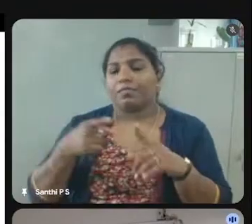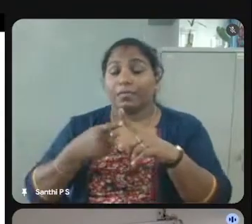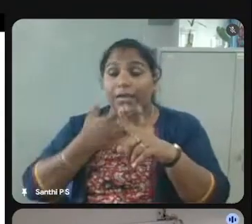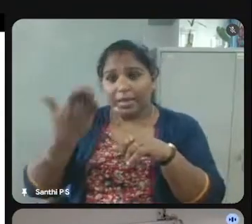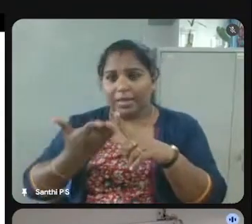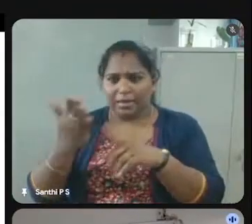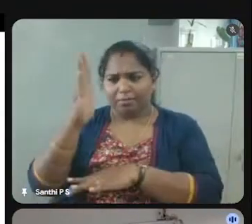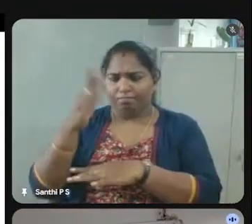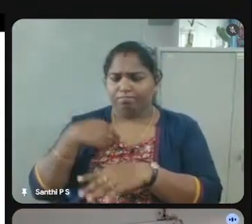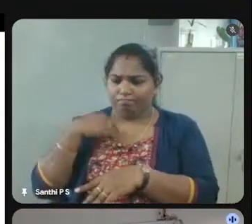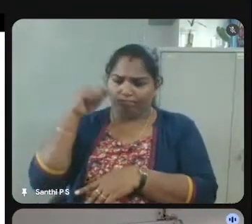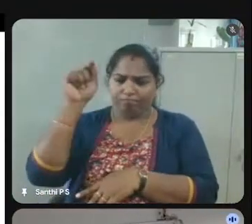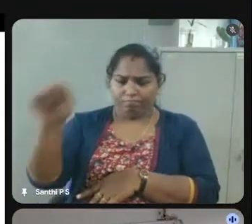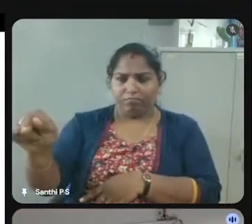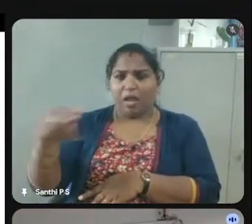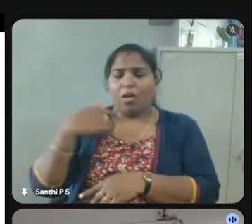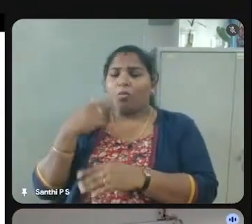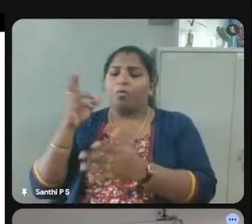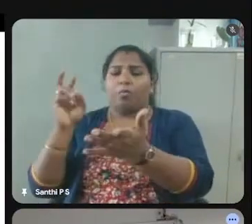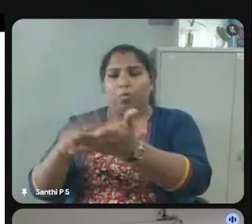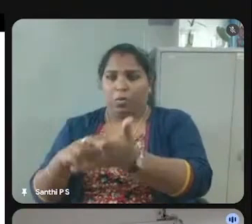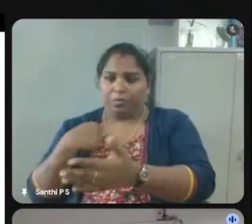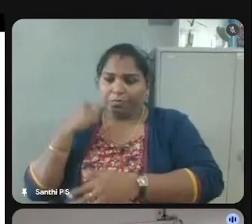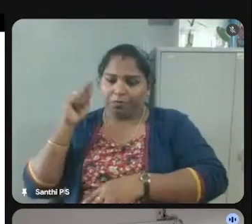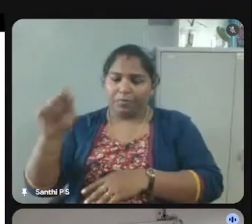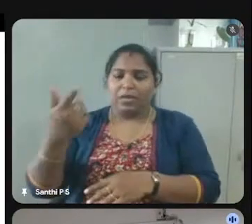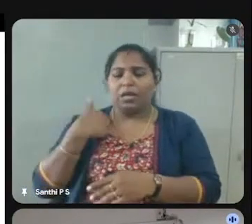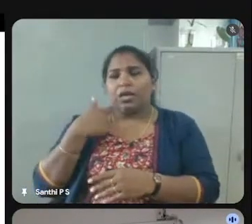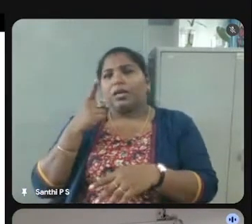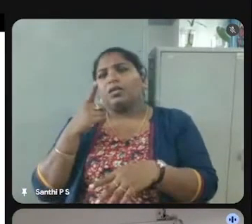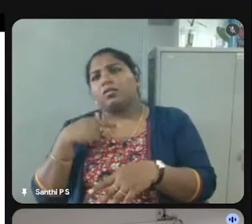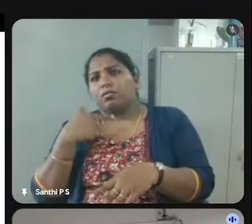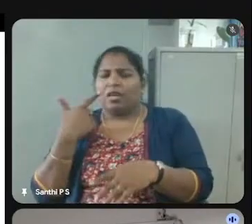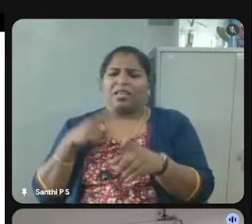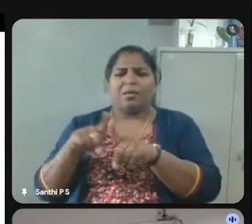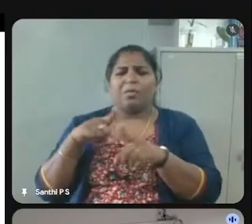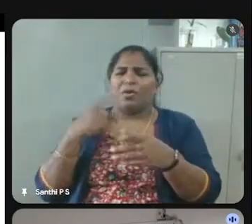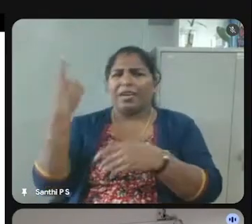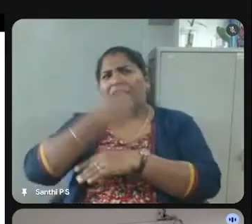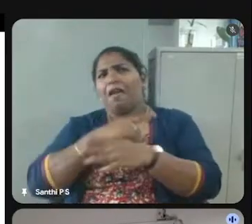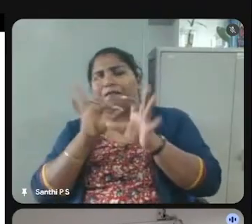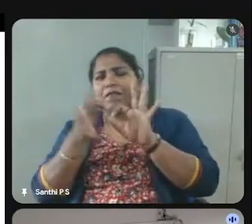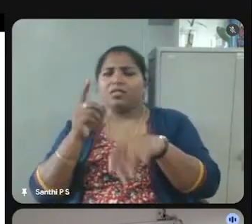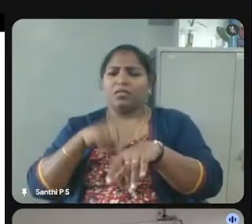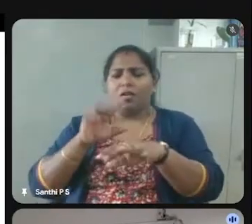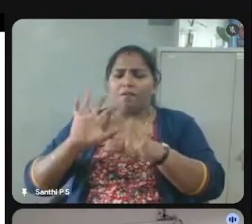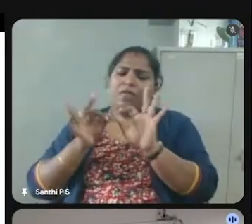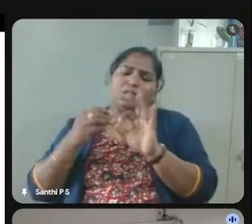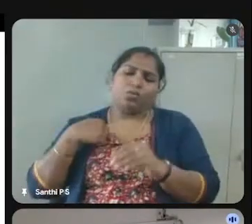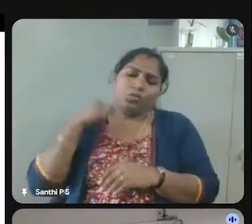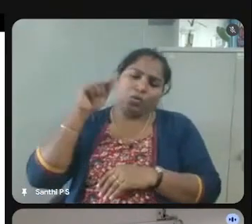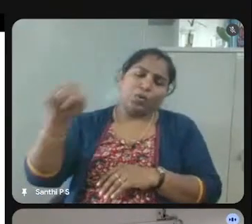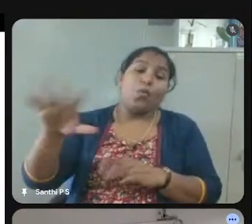തന്നെ ഒരു ആരോഗ്യ ബുദ്ധിമുട്ടിന് നിങ്ങളൊരു ഡോക്ടറെ കാണാനായിട്ട് പോകുന്നു, ഇന്ന ദിവസം ഇന്ന സമയം നിങ്ങൾ വരണം എന്ന് പറഞ്ഞാൽ തീർച്ചയായിട്ടും നമ്മൾ പോകും. കാര്യം ആവശ്യം